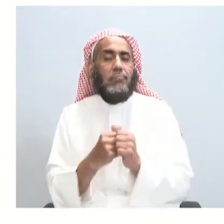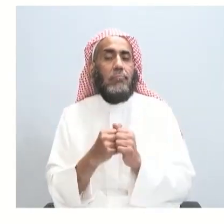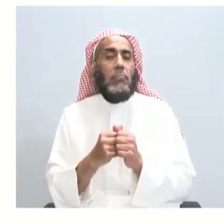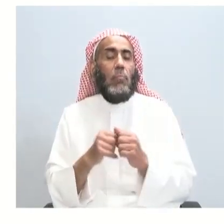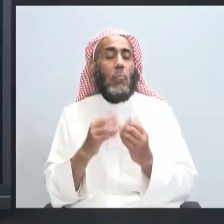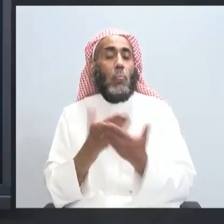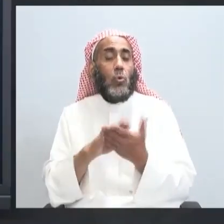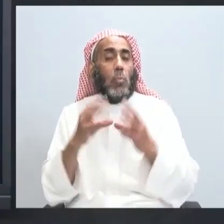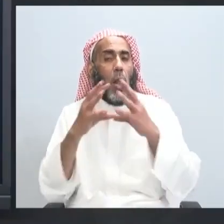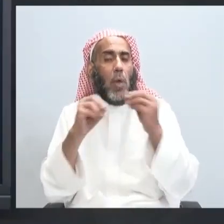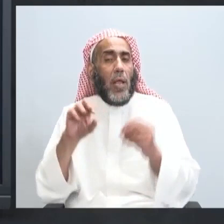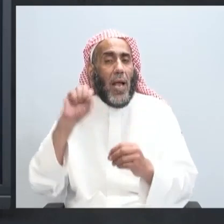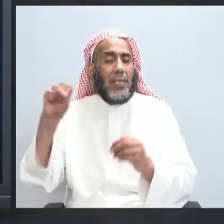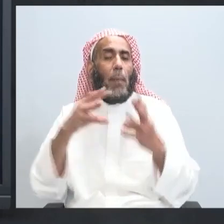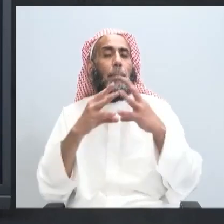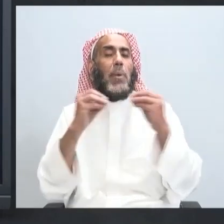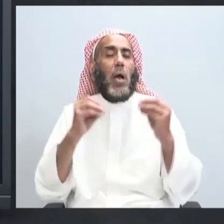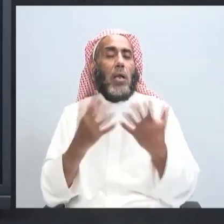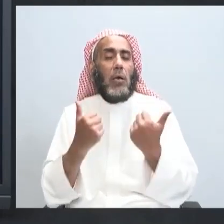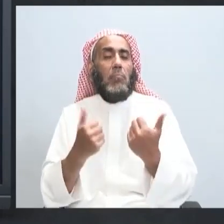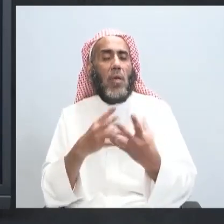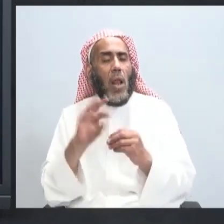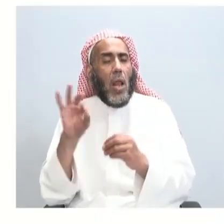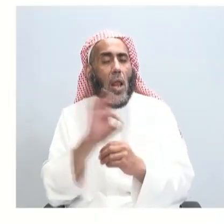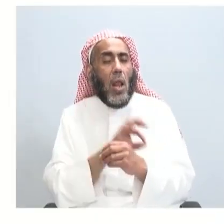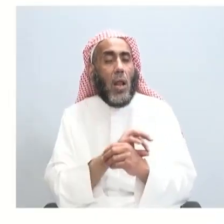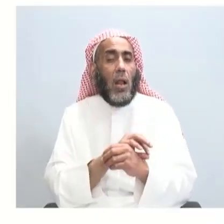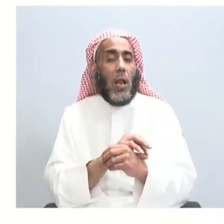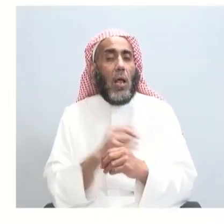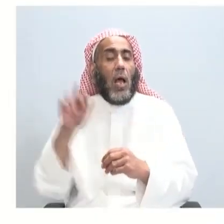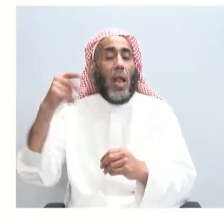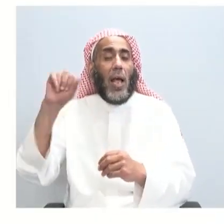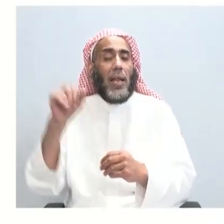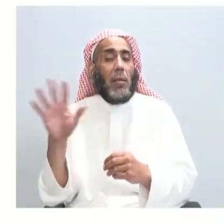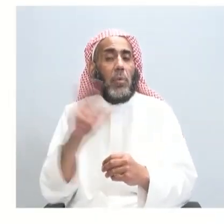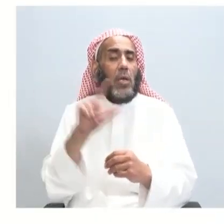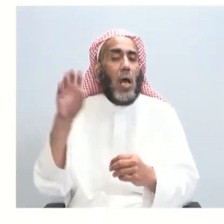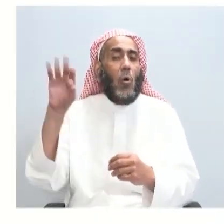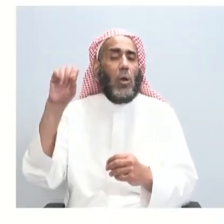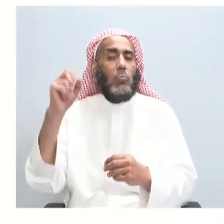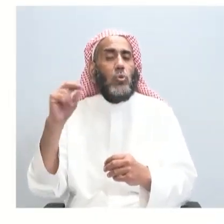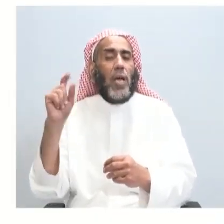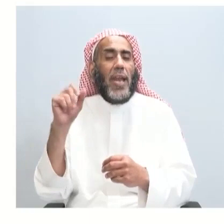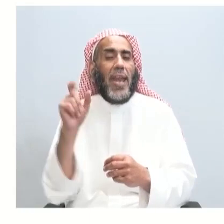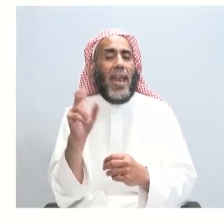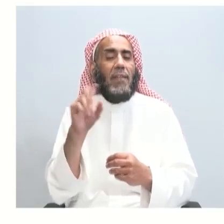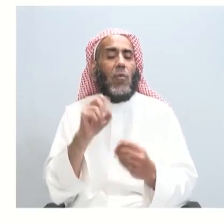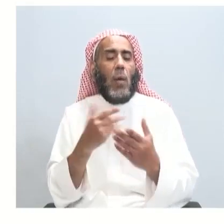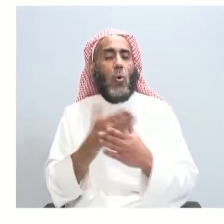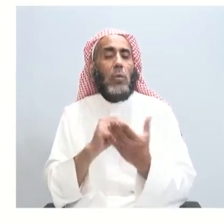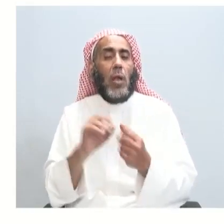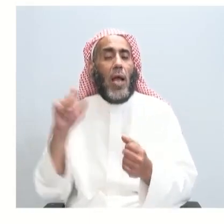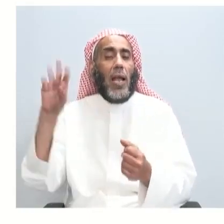المعاني معاجم خاصه بالمعاني تذكر كذلك مثلا الغريب المصنف هنا ايضا معجب